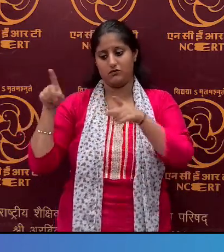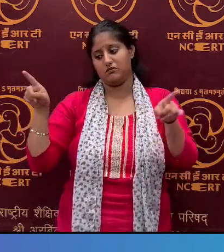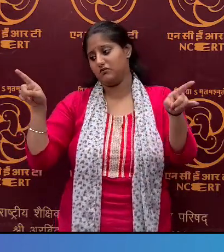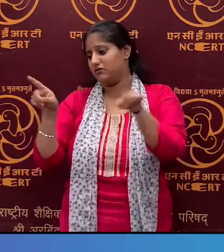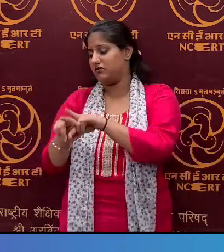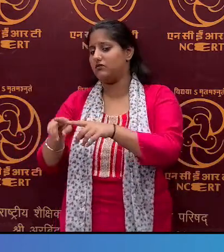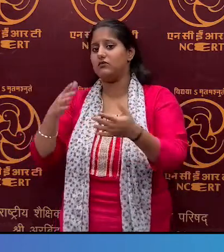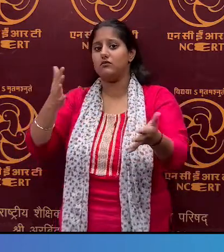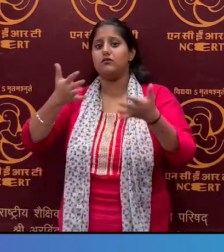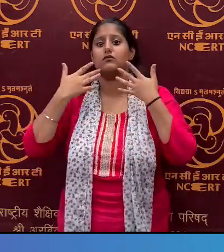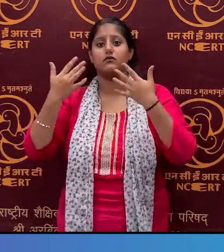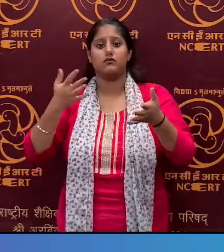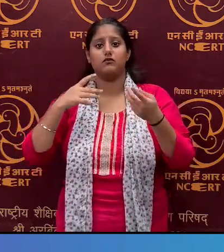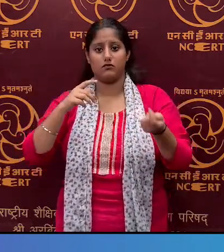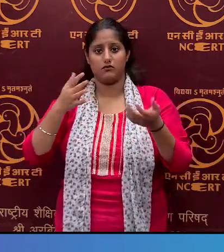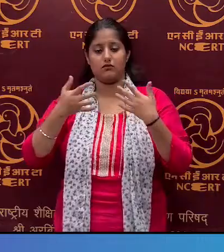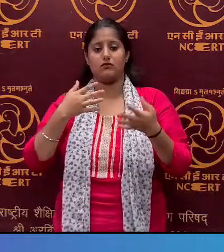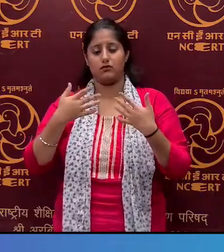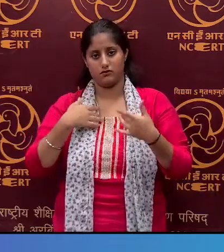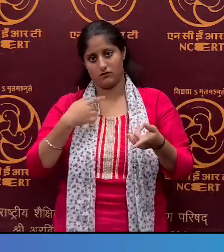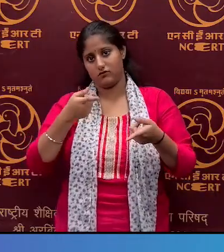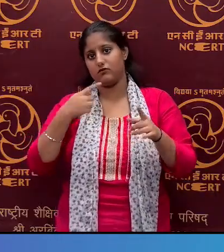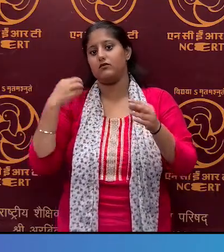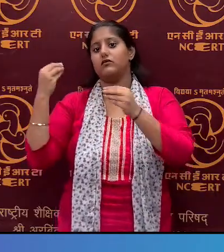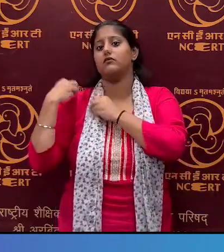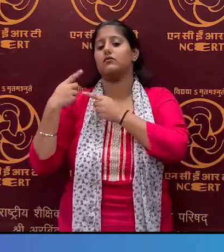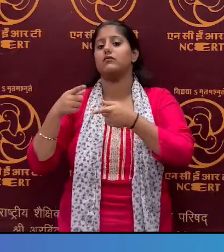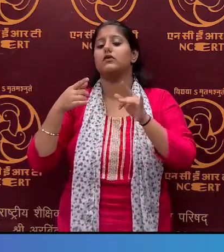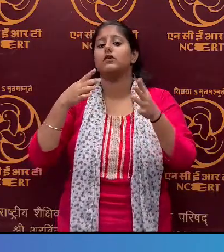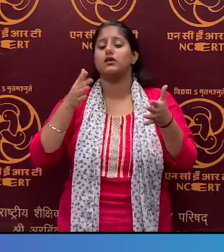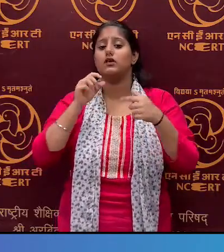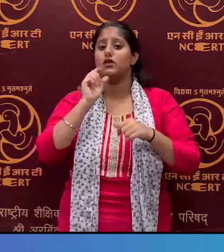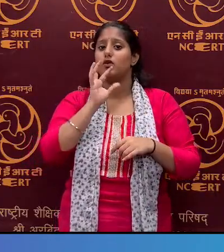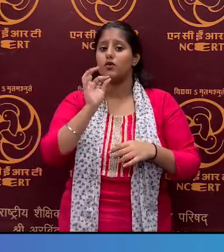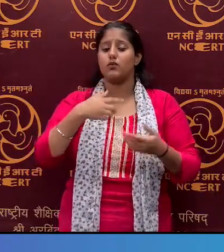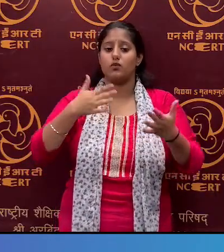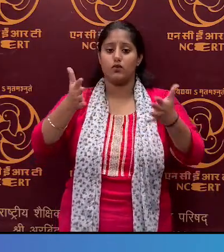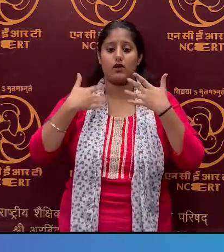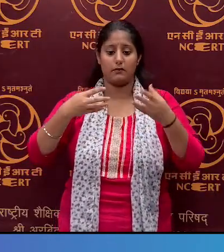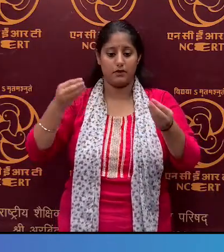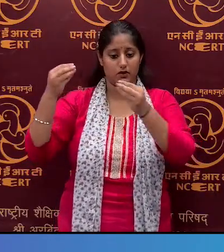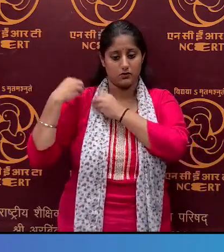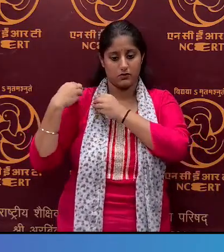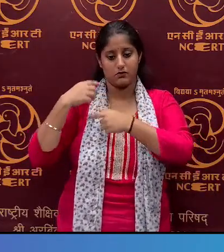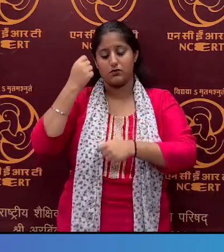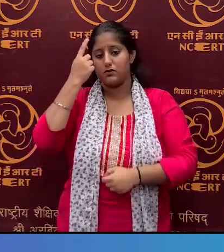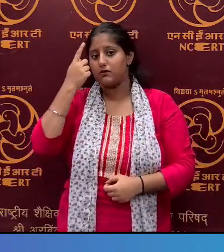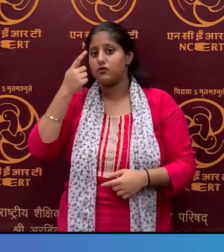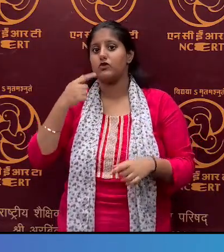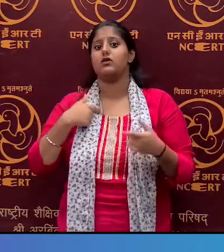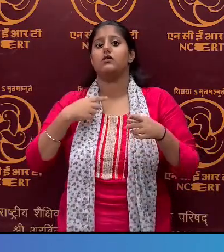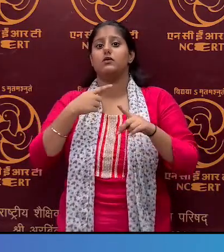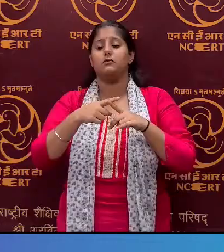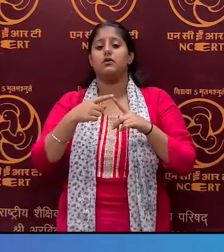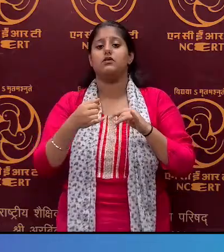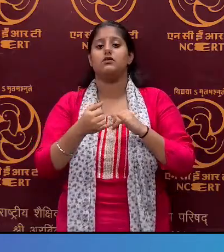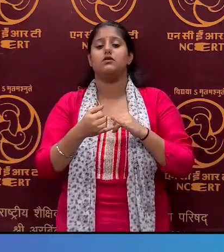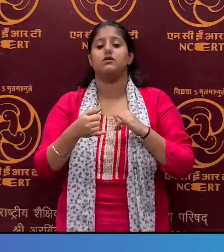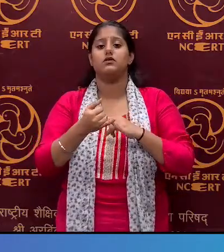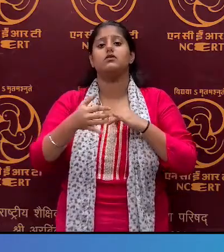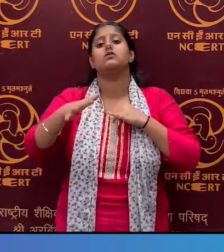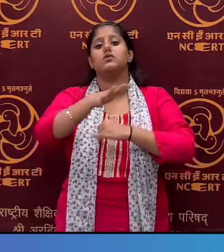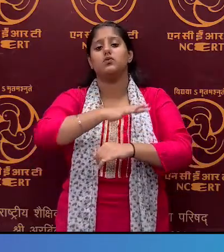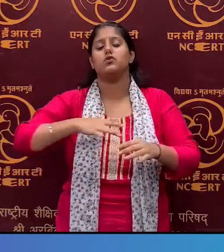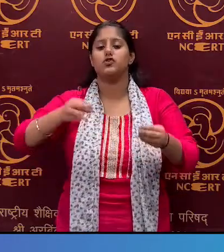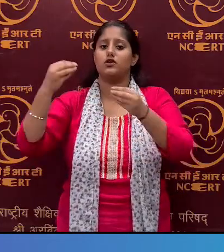ही क्लाइमेट की और भी हमारी बहुत जरूरी है कि हम अपने क्लाइमेट रिस्पॉन्सिबिलिटी को भी समझें. हम सोशल इसे अपनी सोसाइटी सोशल